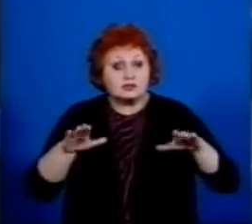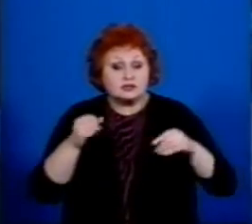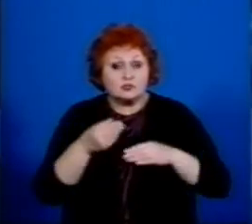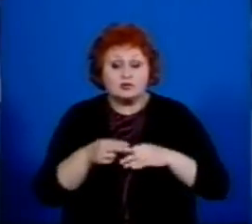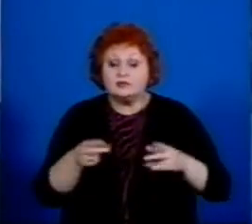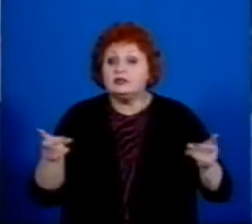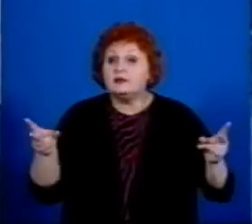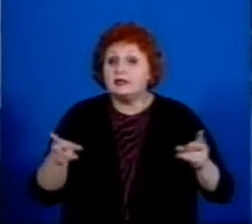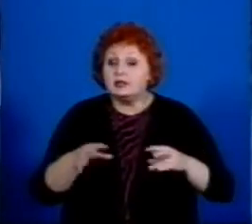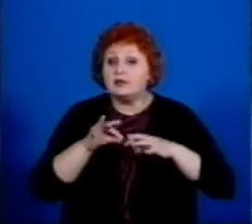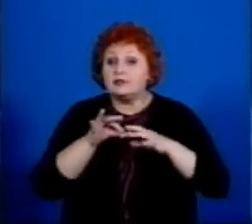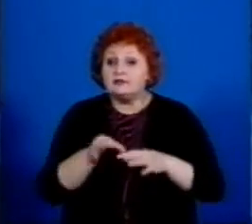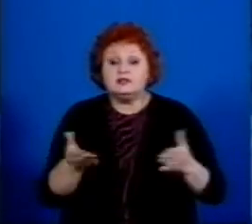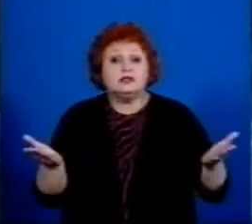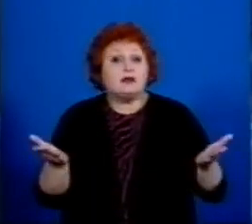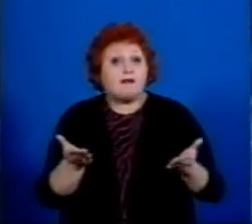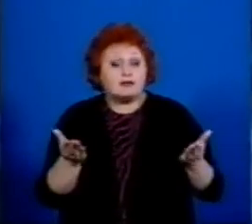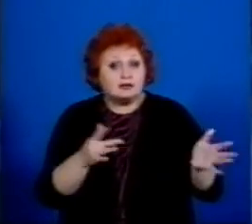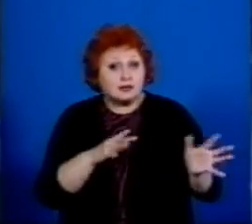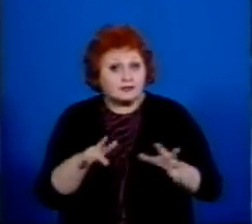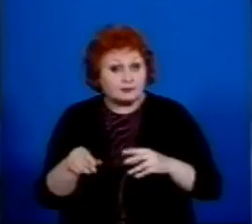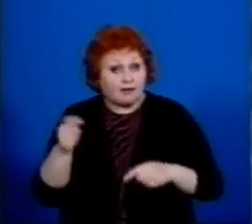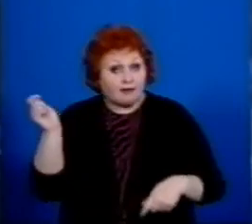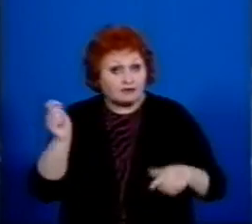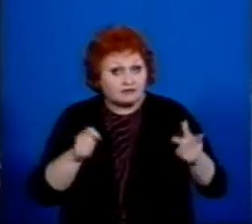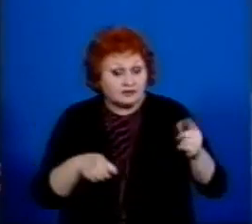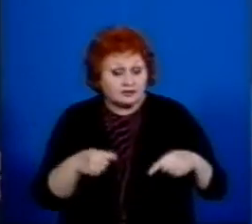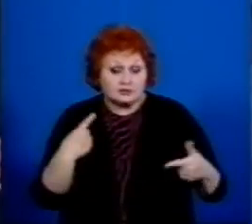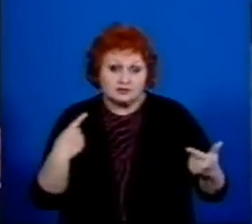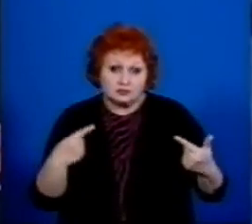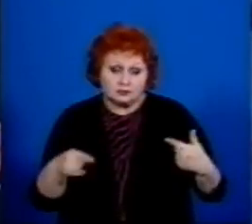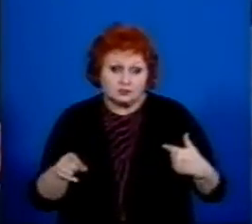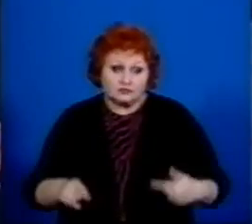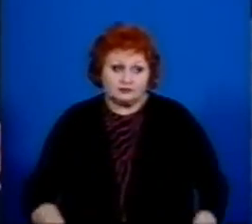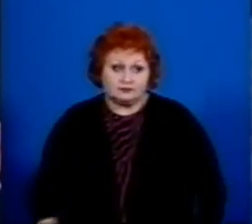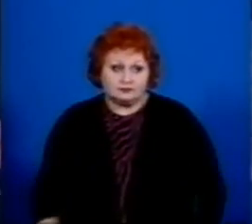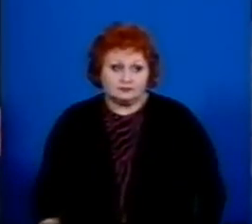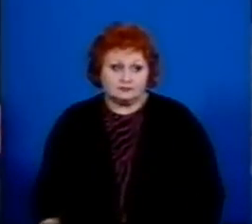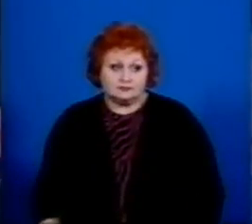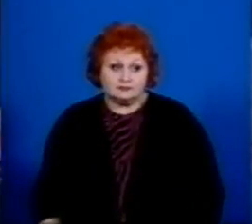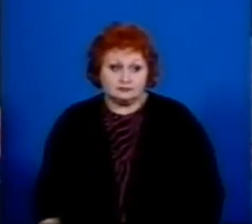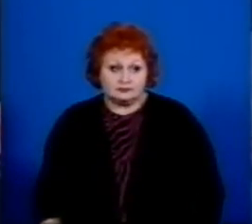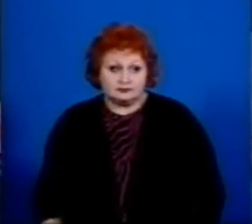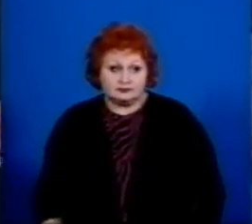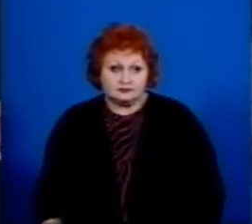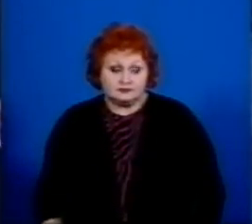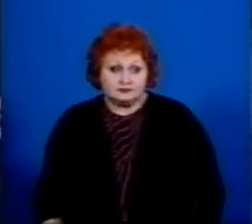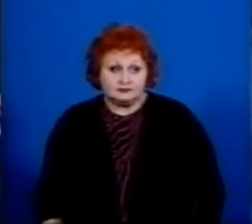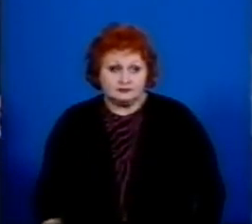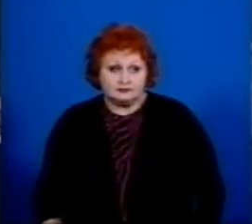при необходимости для проведения каких-то мероприятий, конференций. Ну, не знаю, смотришь, какое состояние еще